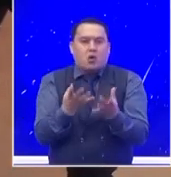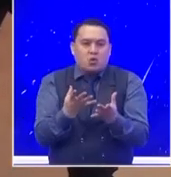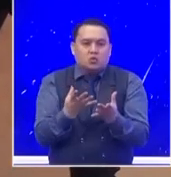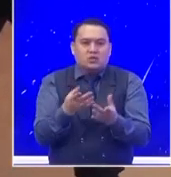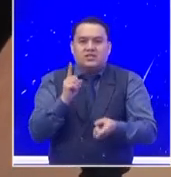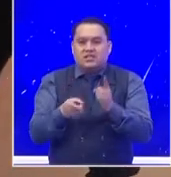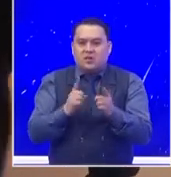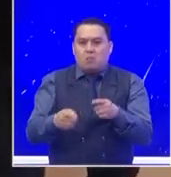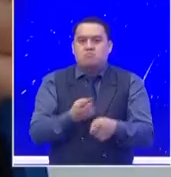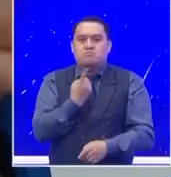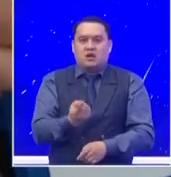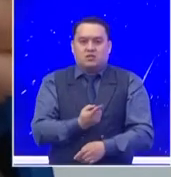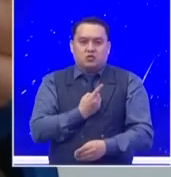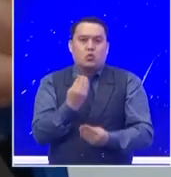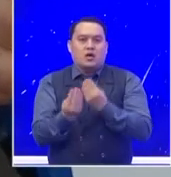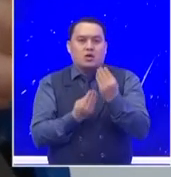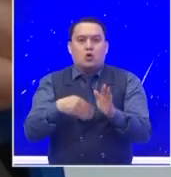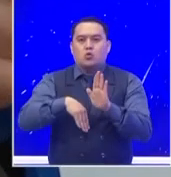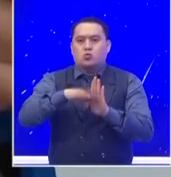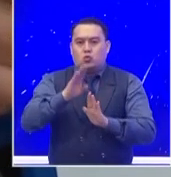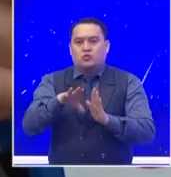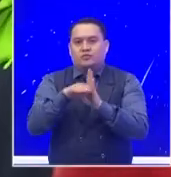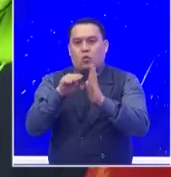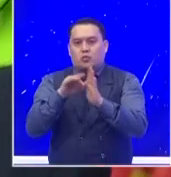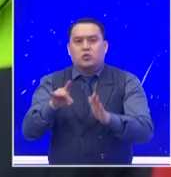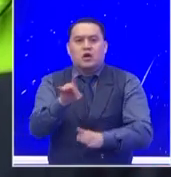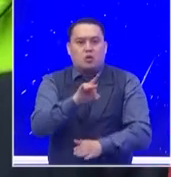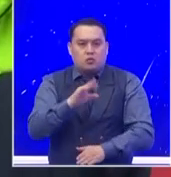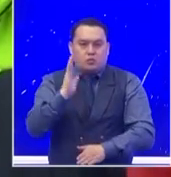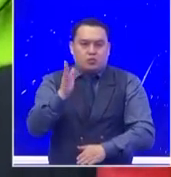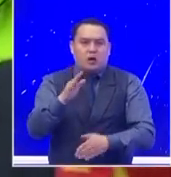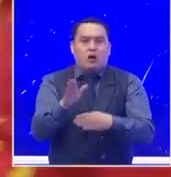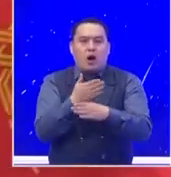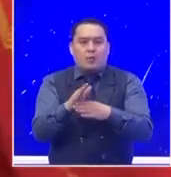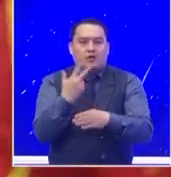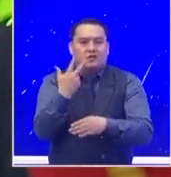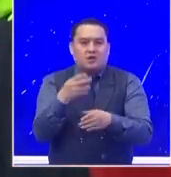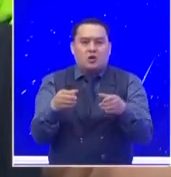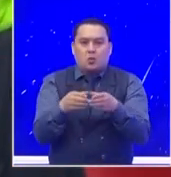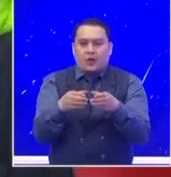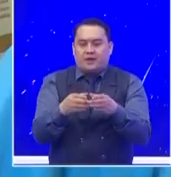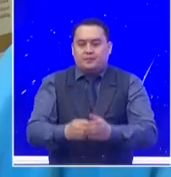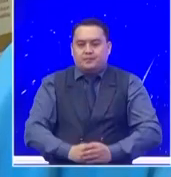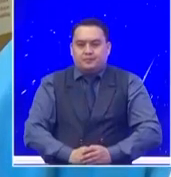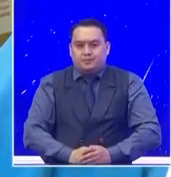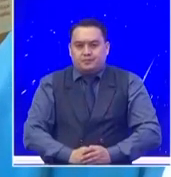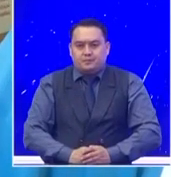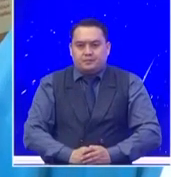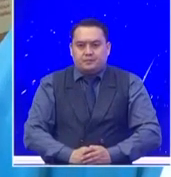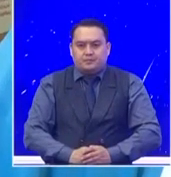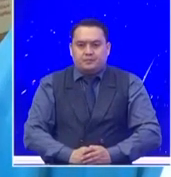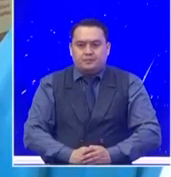время действительно мастерскую игру. А лучшие спортсмены войдут в сборную района. Кстати, команды разделили на 3 подгруппы.